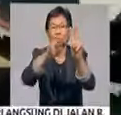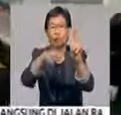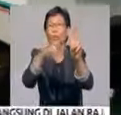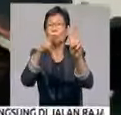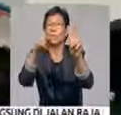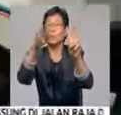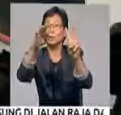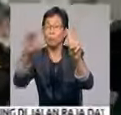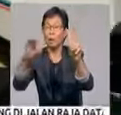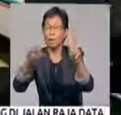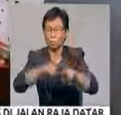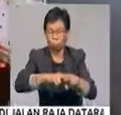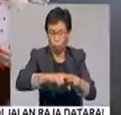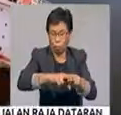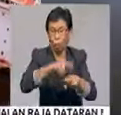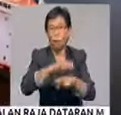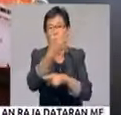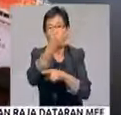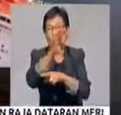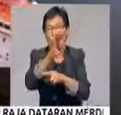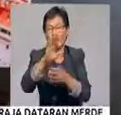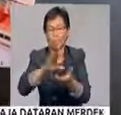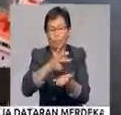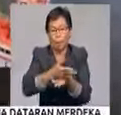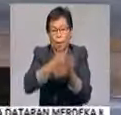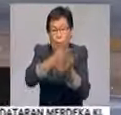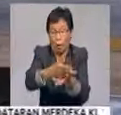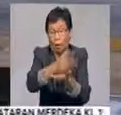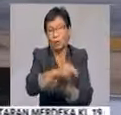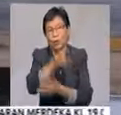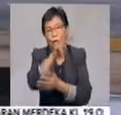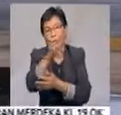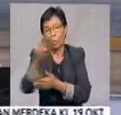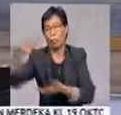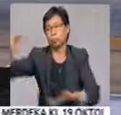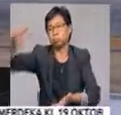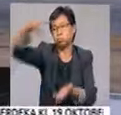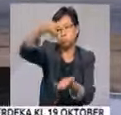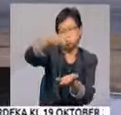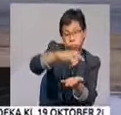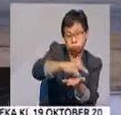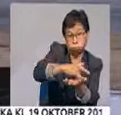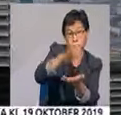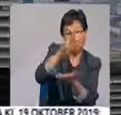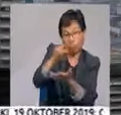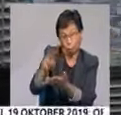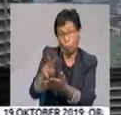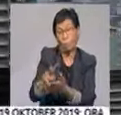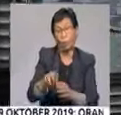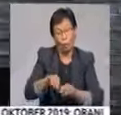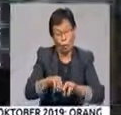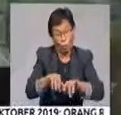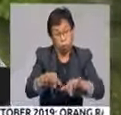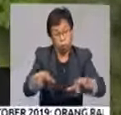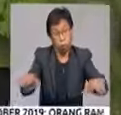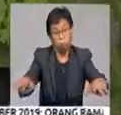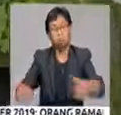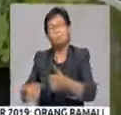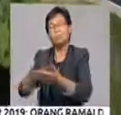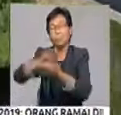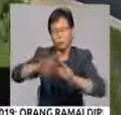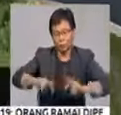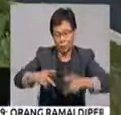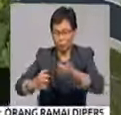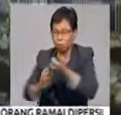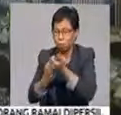2,900 kilometer rel, 18 pelabuhan serta 22 lapangan terbang. Perkembangan itu menjadi tulang belakang